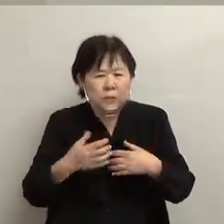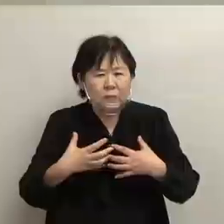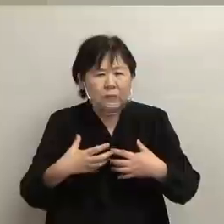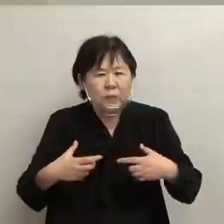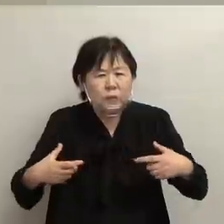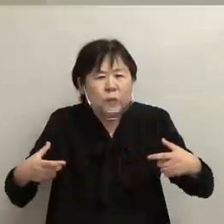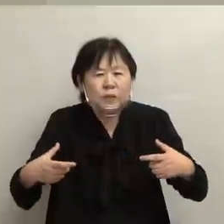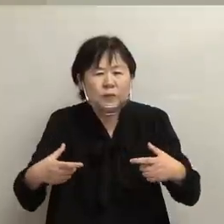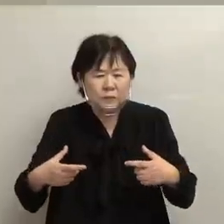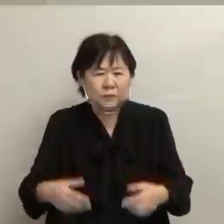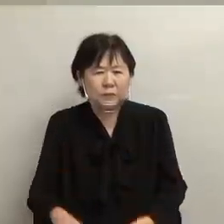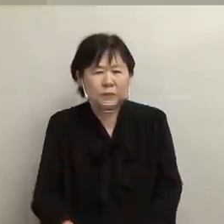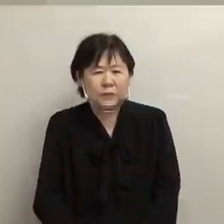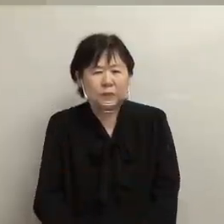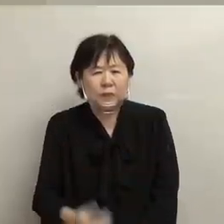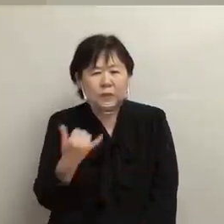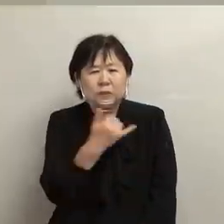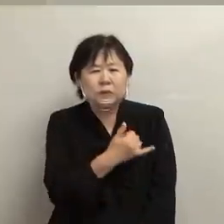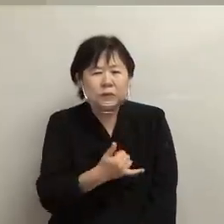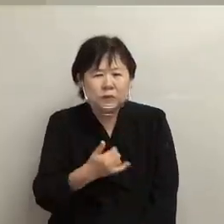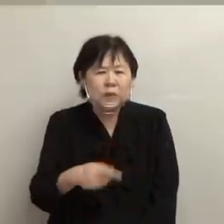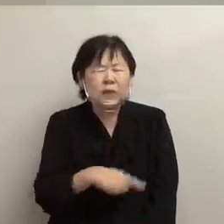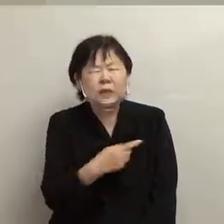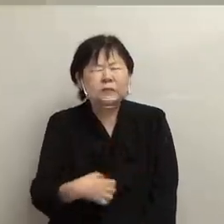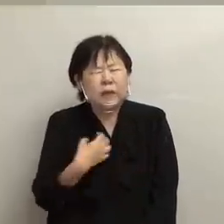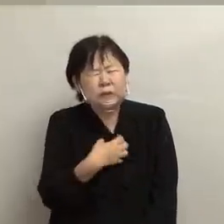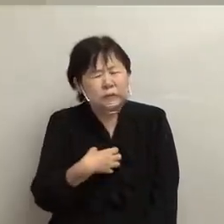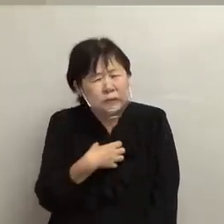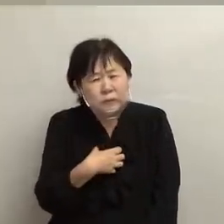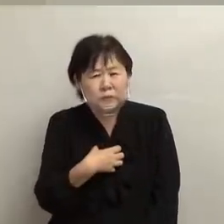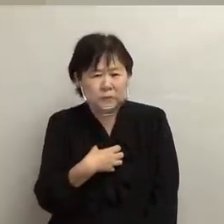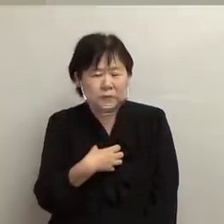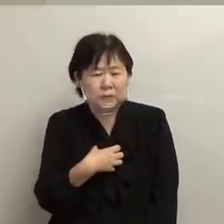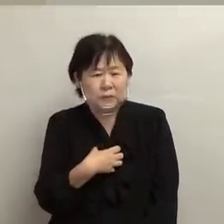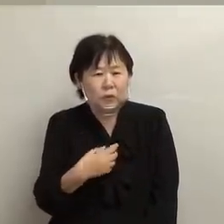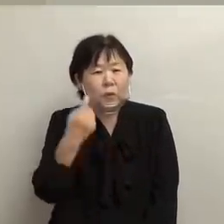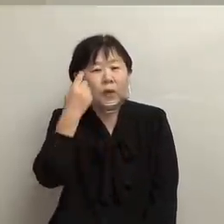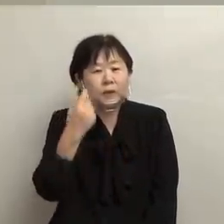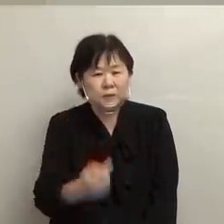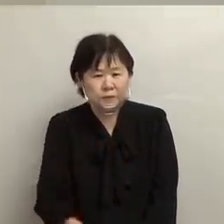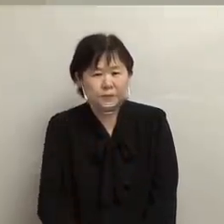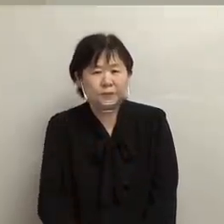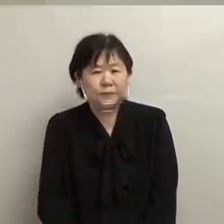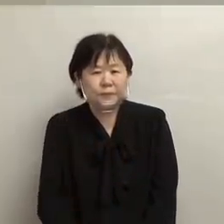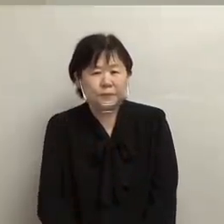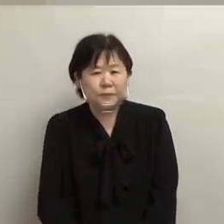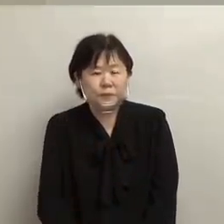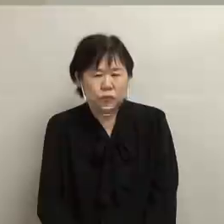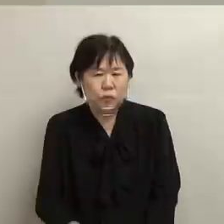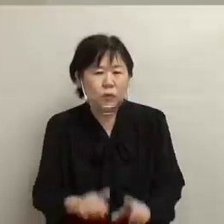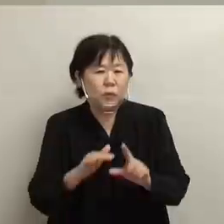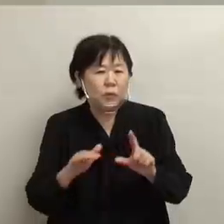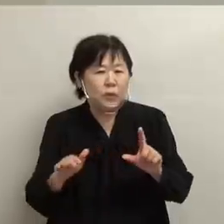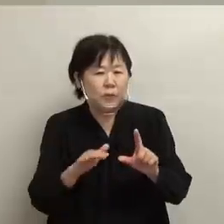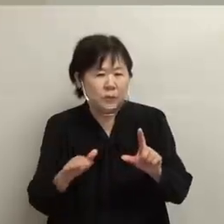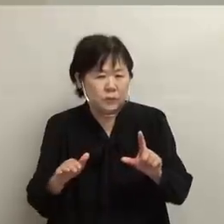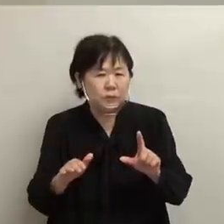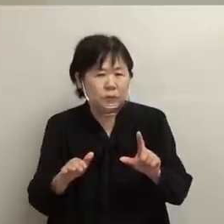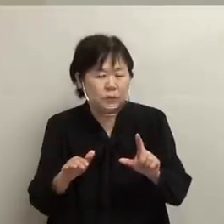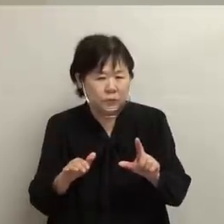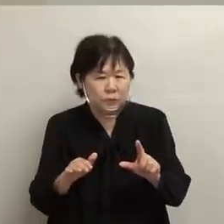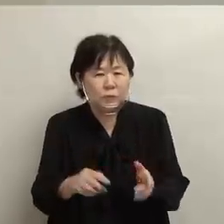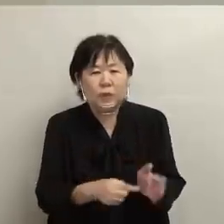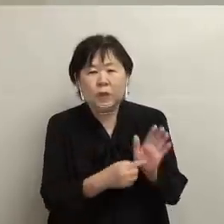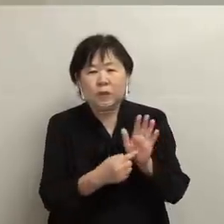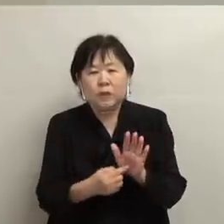多くの人にとって人生で一番苦しいとこういう感じるこうしたことを感じるレベルの状態をを示して